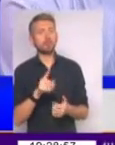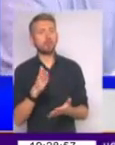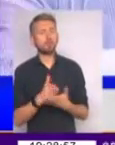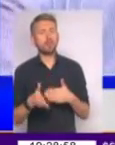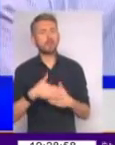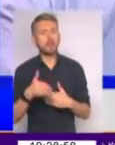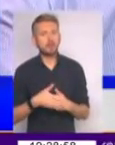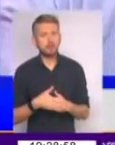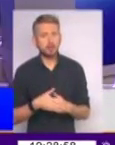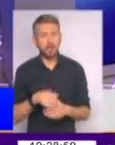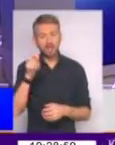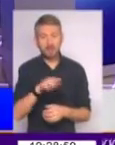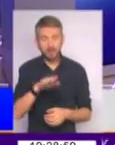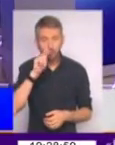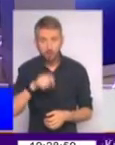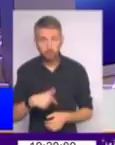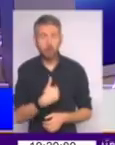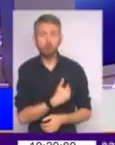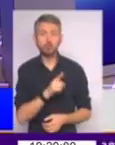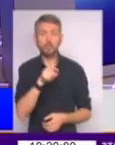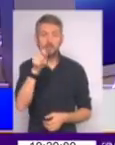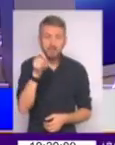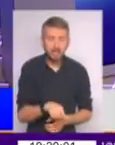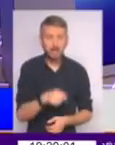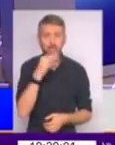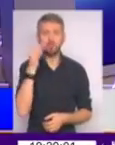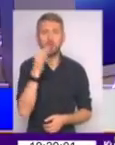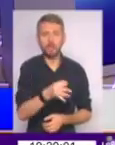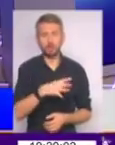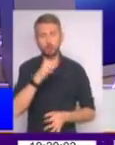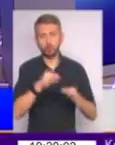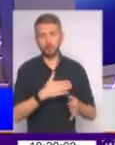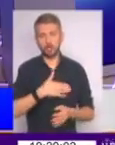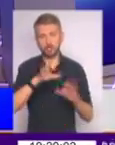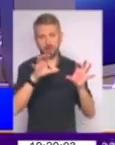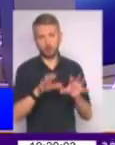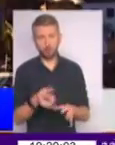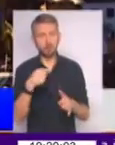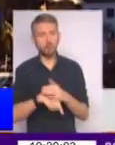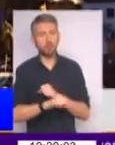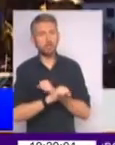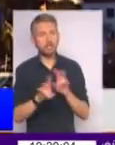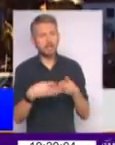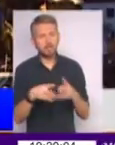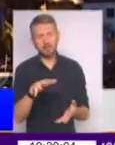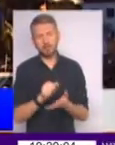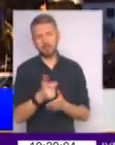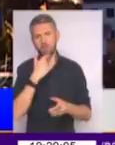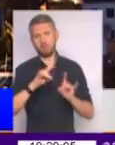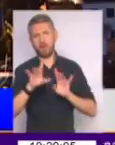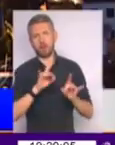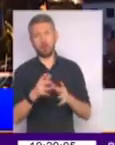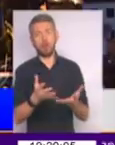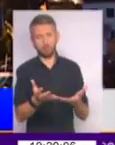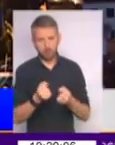санкції? Не в'їзд в Україну. Я хочу, щоб вони тут приїхали і відповіли, і були суджені за нашими законами. Я вас зрозумів. Тому не треба займатися піаром, а брати і